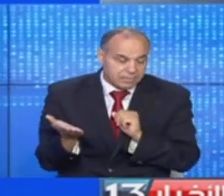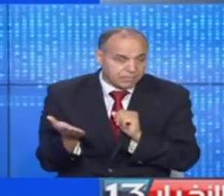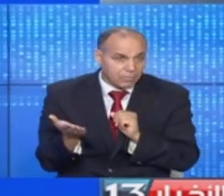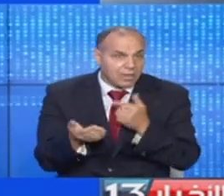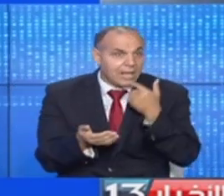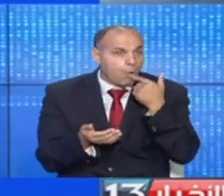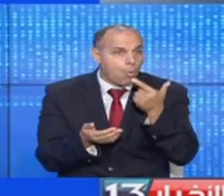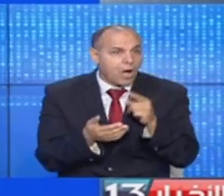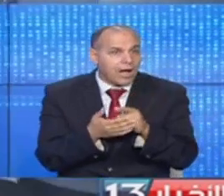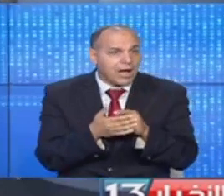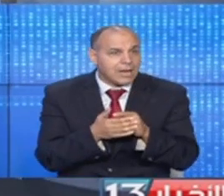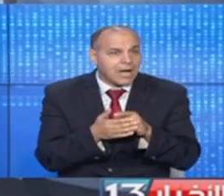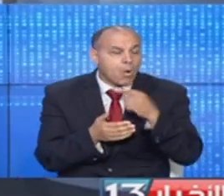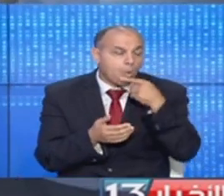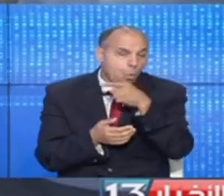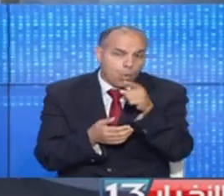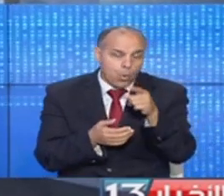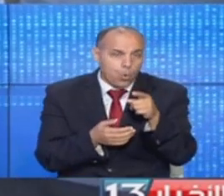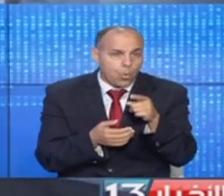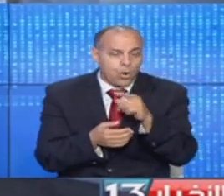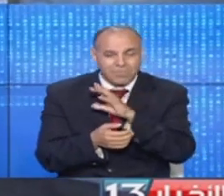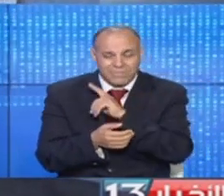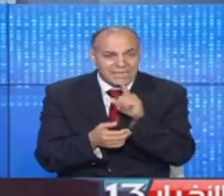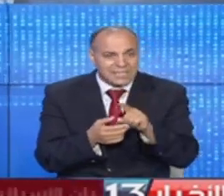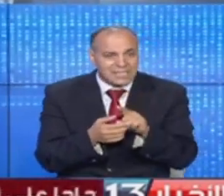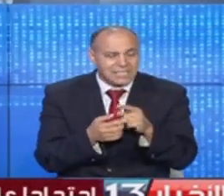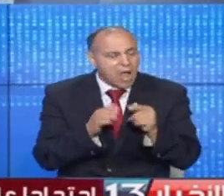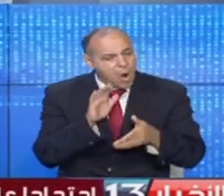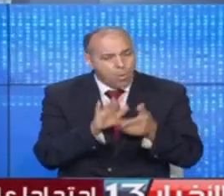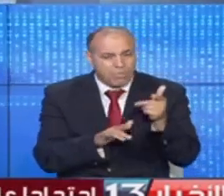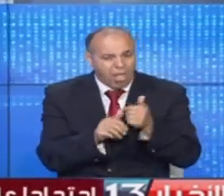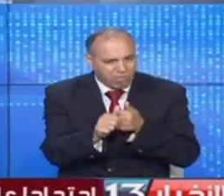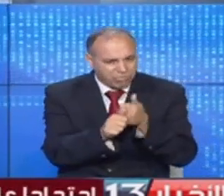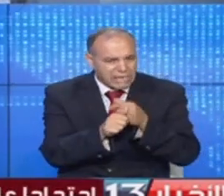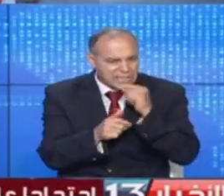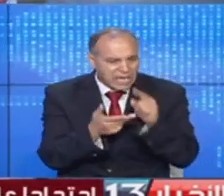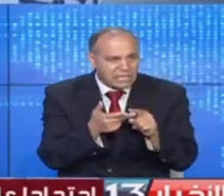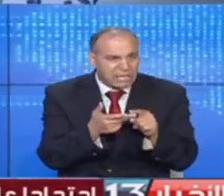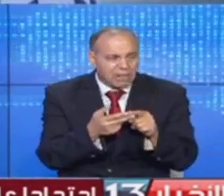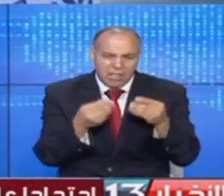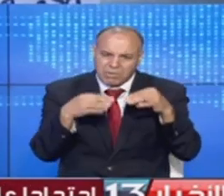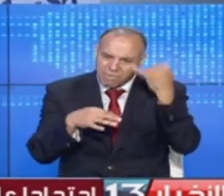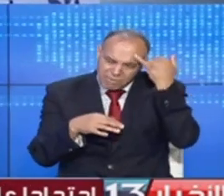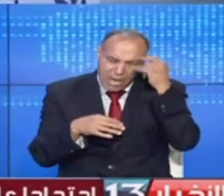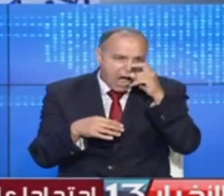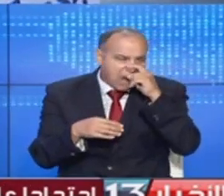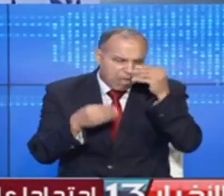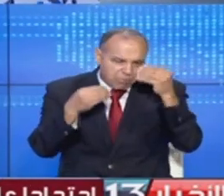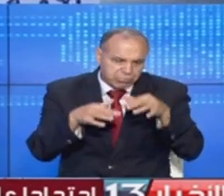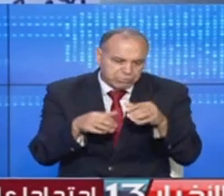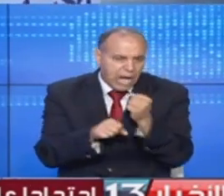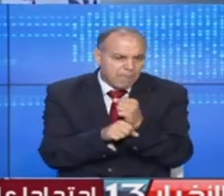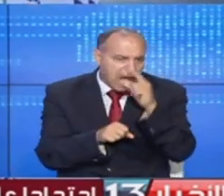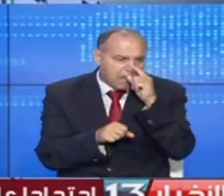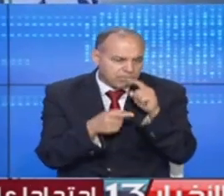وقال المالكي انه امام هذه الهروله غير المسبوق نحو التطبيع وامام نفكر العروبه ومبادئ العمل